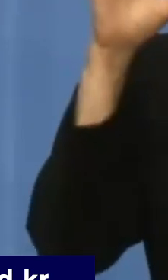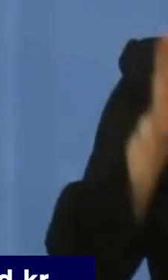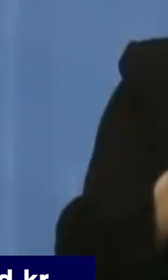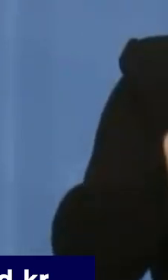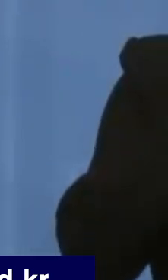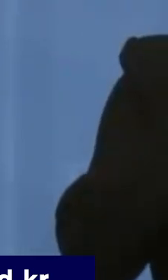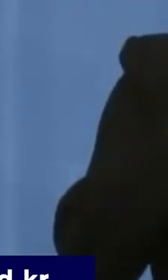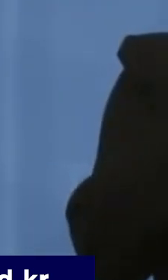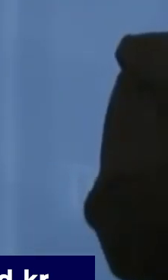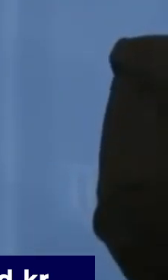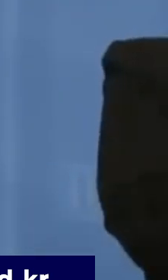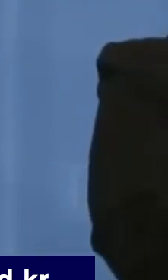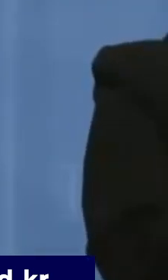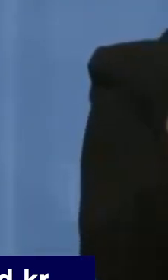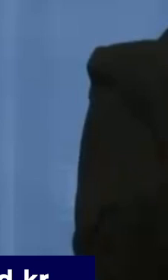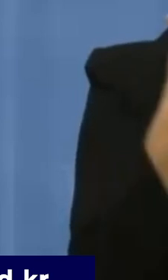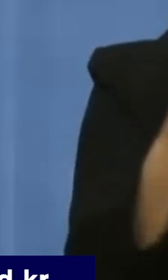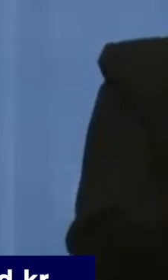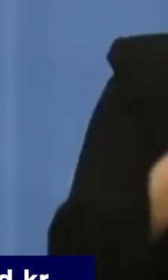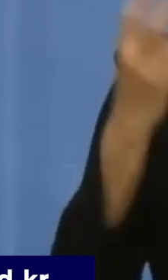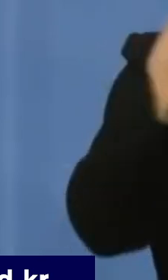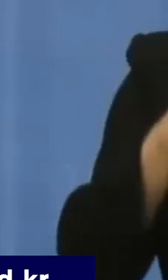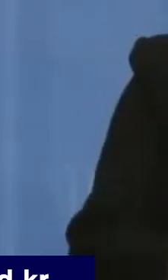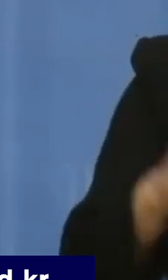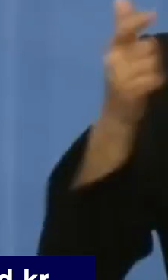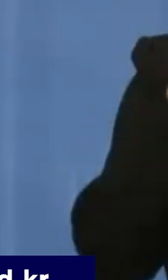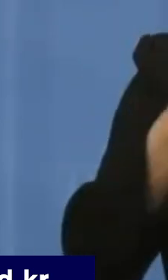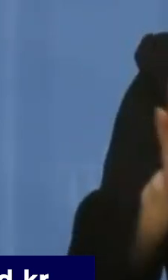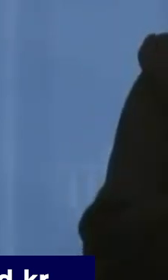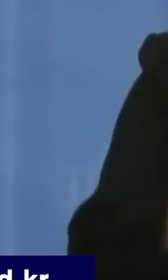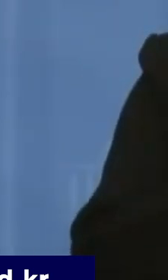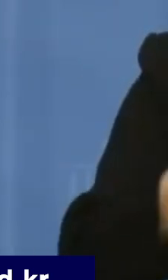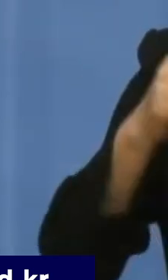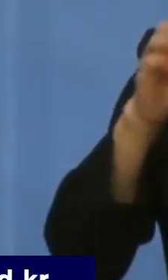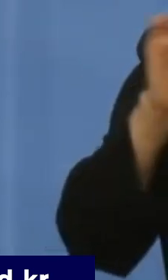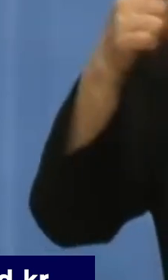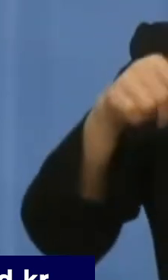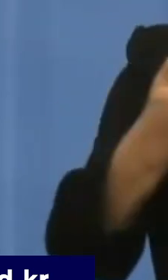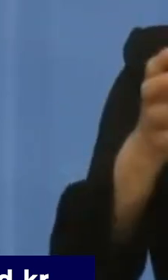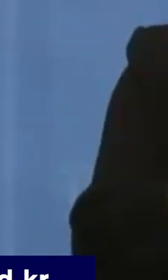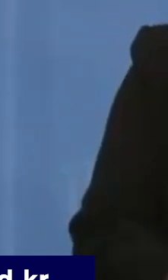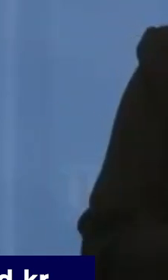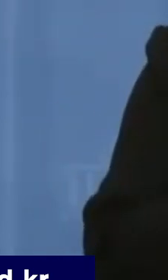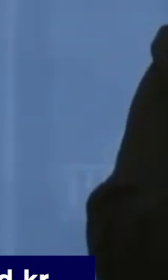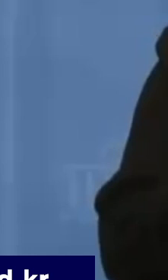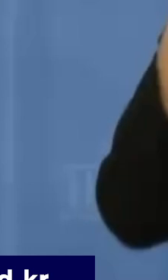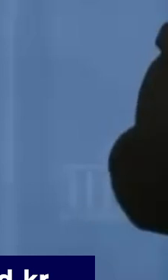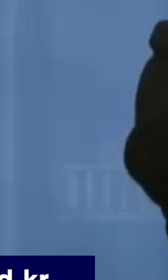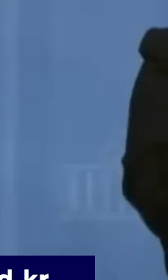동의하고 더불어민주당 또한 특검의 수사 범위를 확대할 수 있다면 비교섭단체가 단독 추천하는